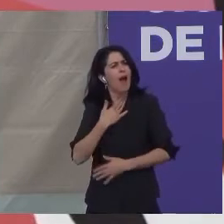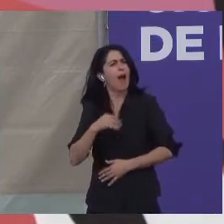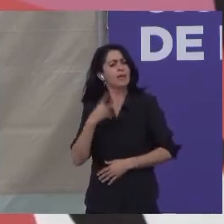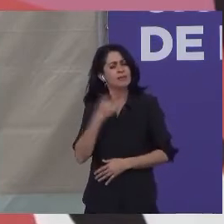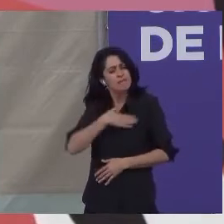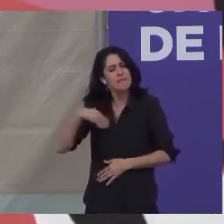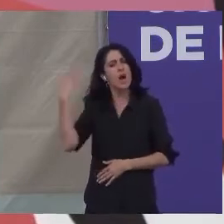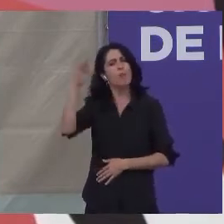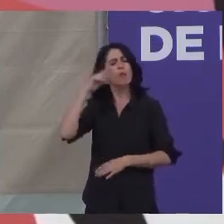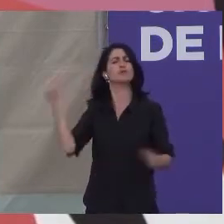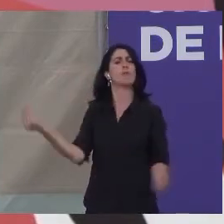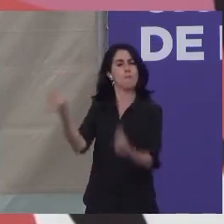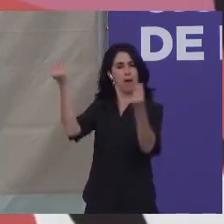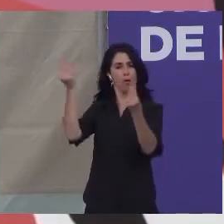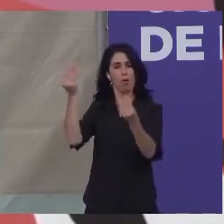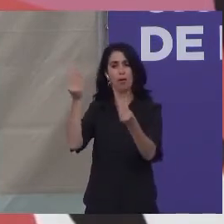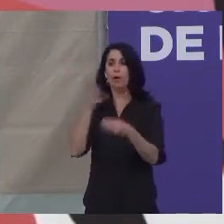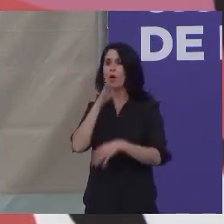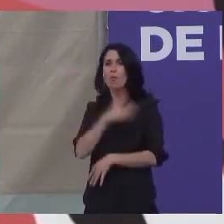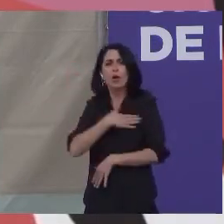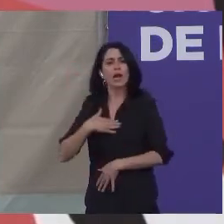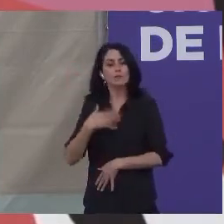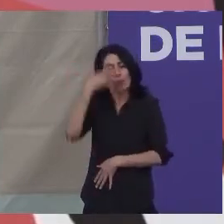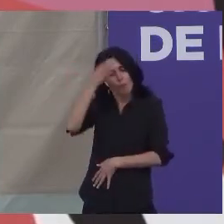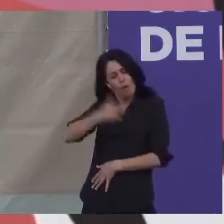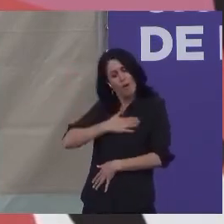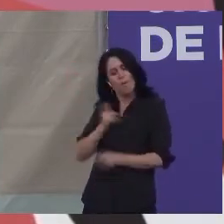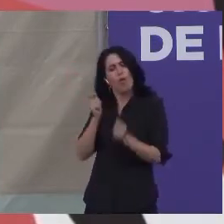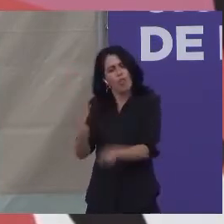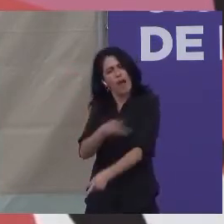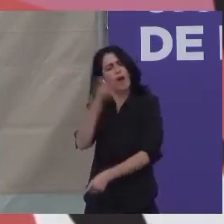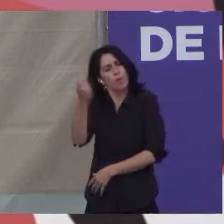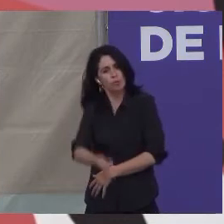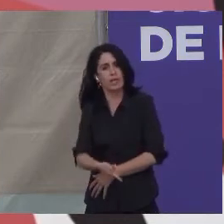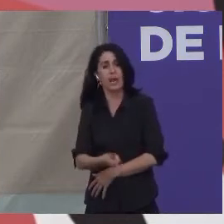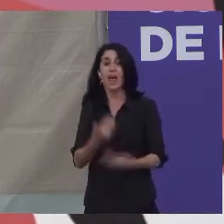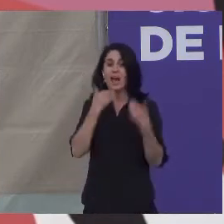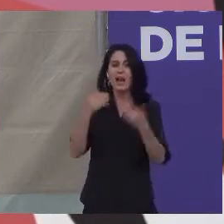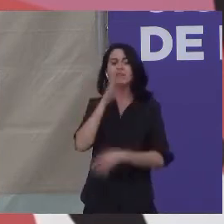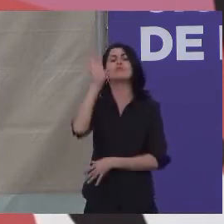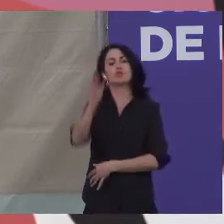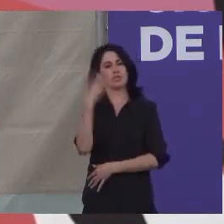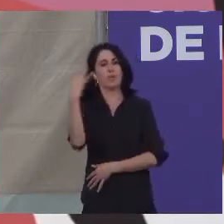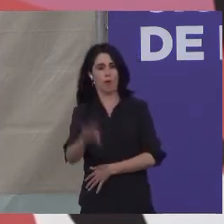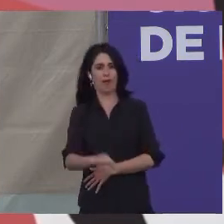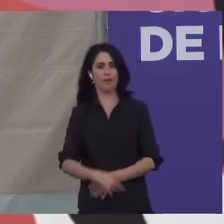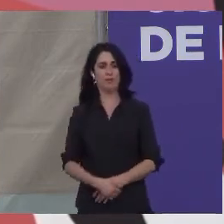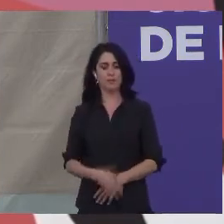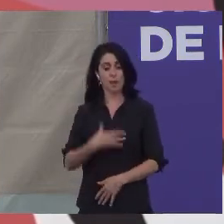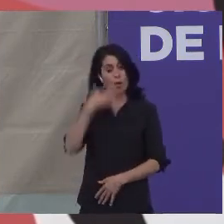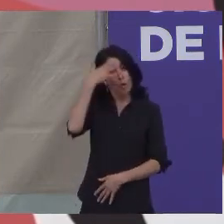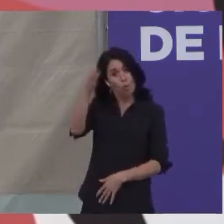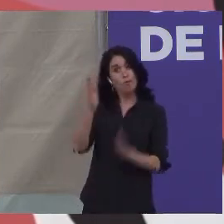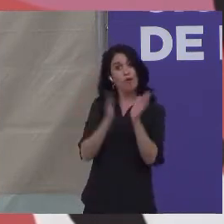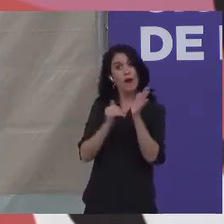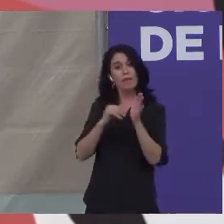Podem, per ser útils al nostre poble. Gràcies per ser els del Sí se puede. El poble valencià es va alçar